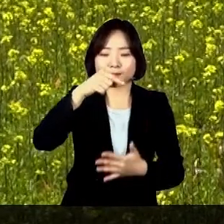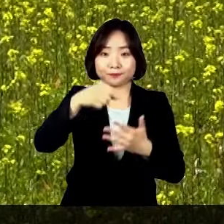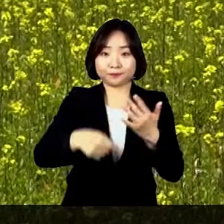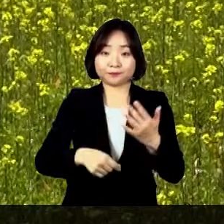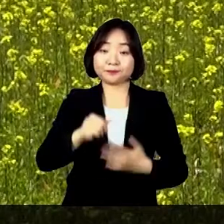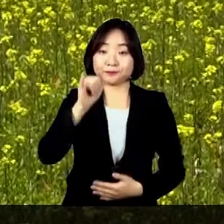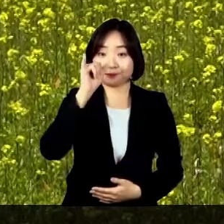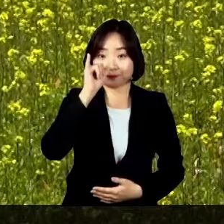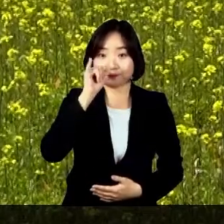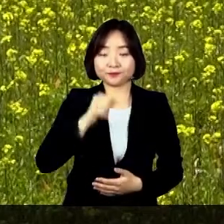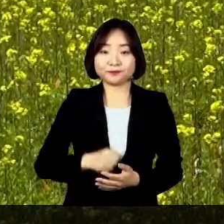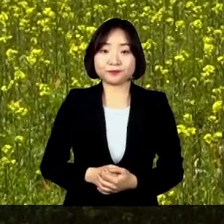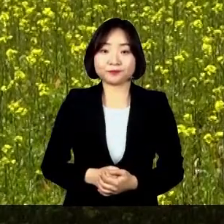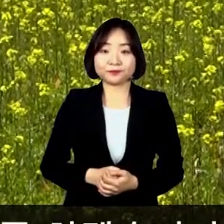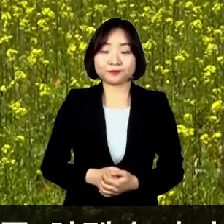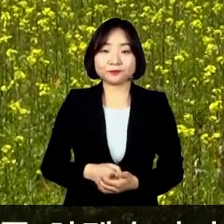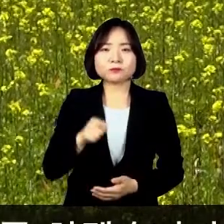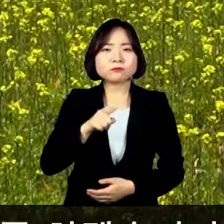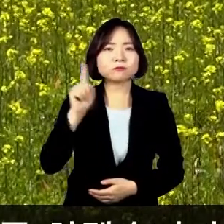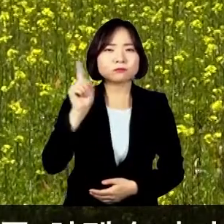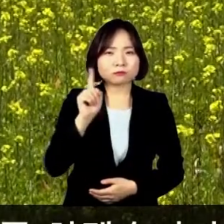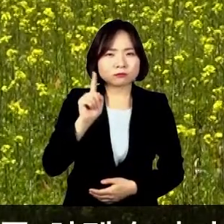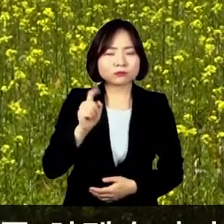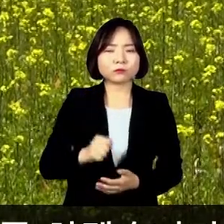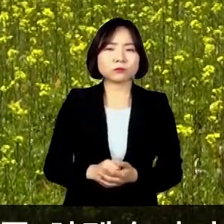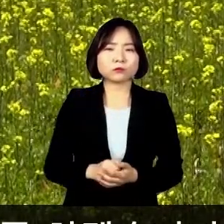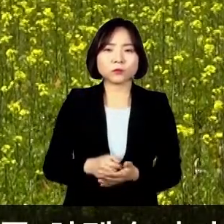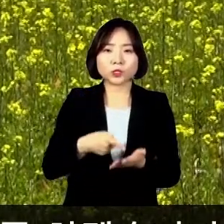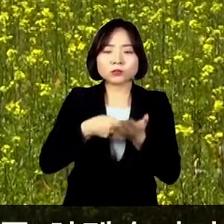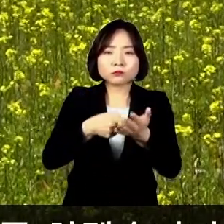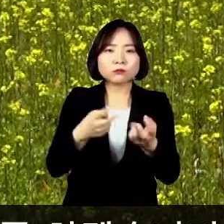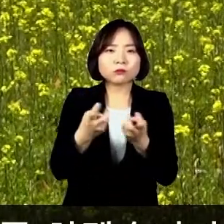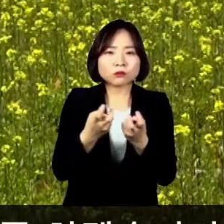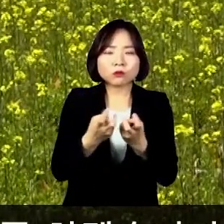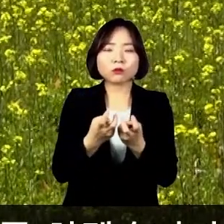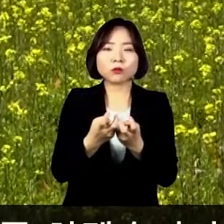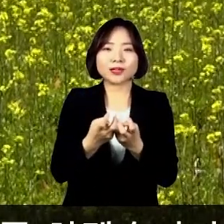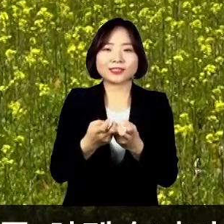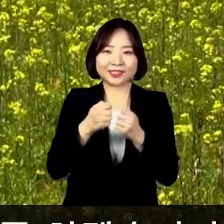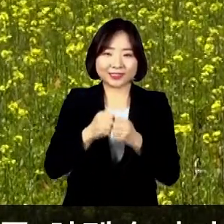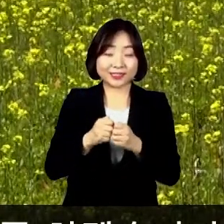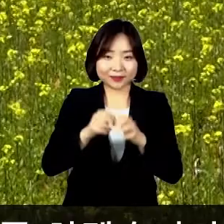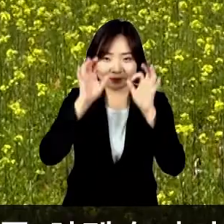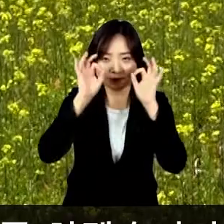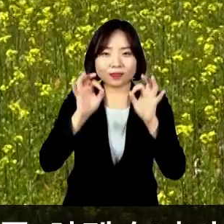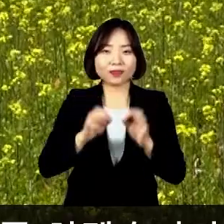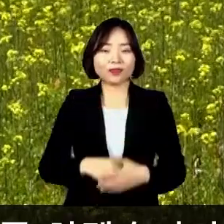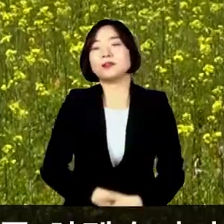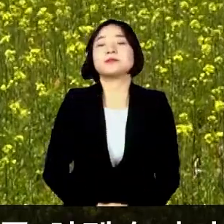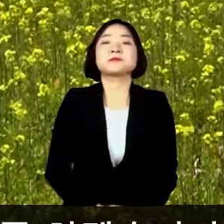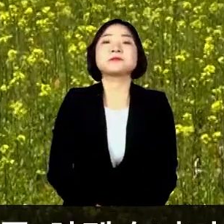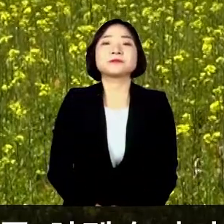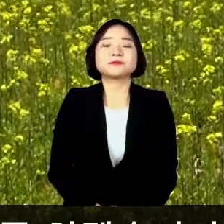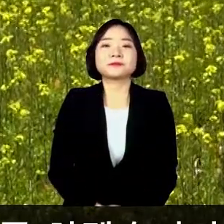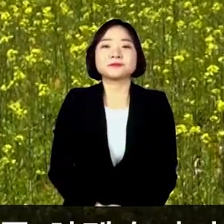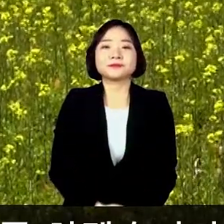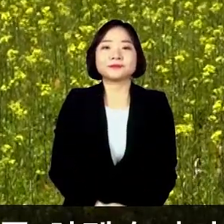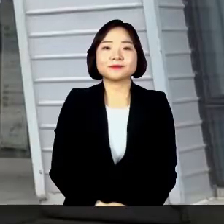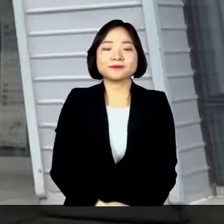시민 로스쿨을 운영하고 있습니다. 시민 로스쿨이 무엇인지 또 어떻게 참여할 수 있는지 자세히 알아보도록 하겠습니다.